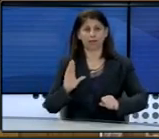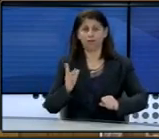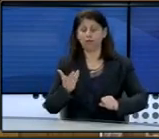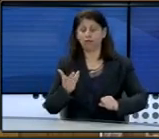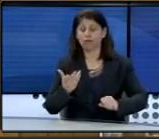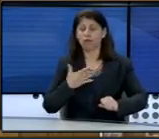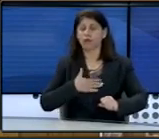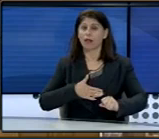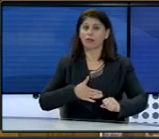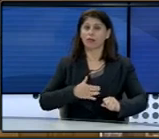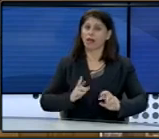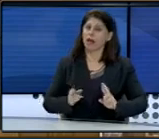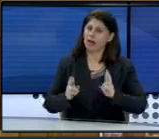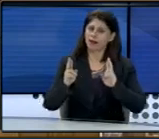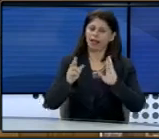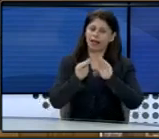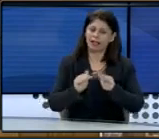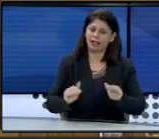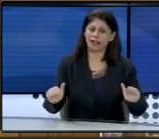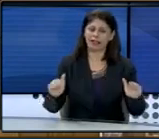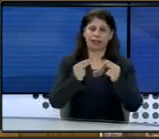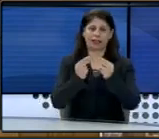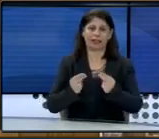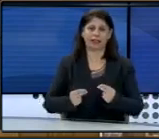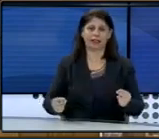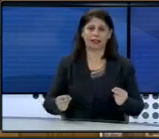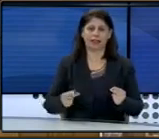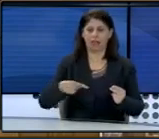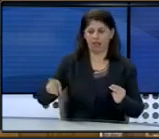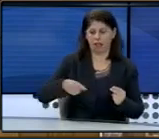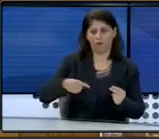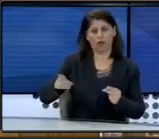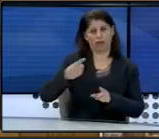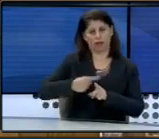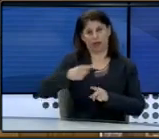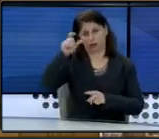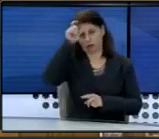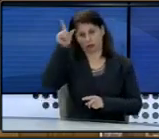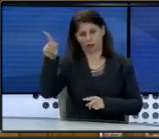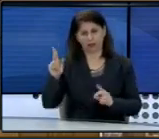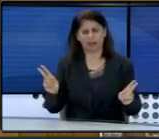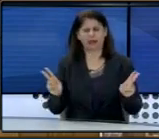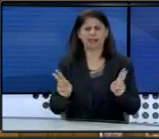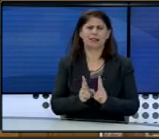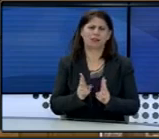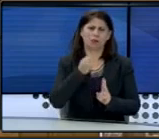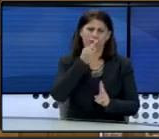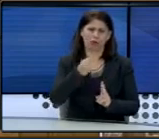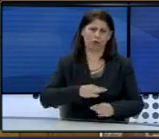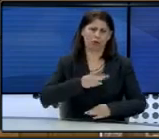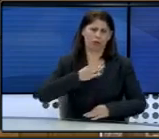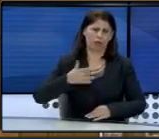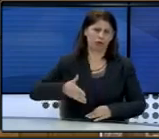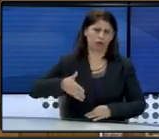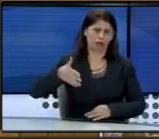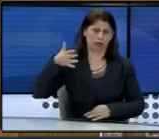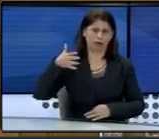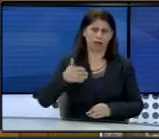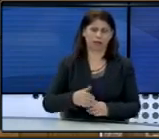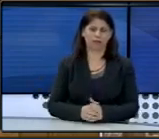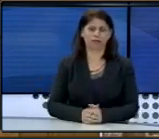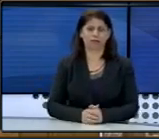ενεργά την ειρηνική λύση των διαφορών της με τους γείτονές της. Με δύο λόγια θα το πω, κύριε Μητσοτάκη.